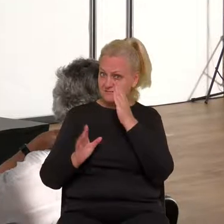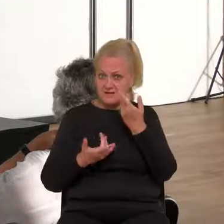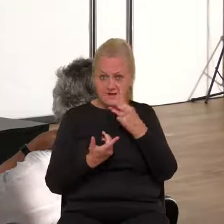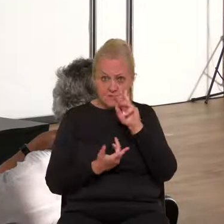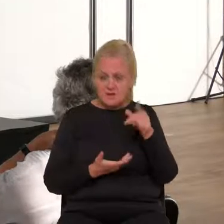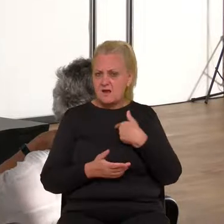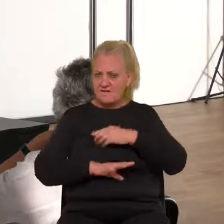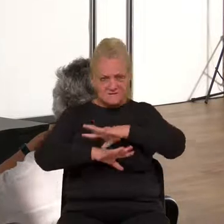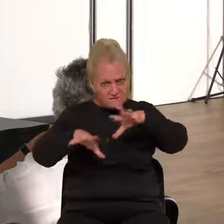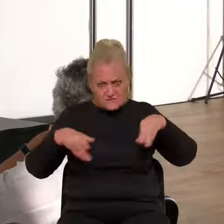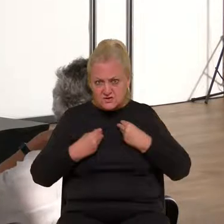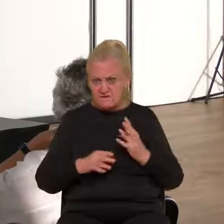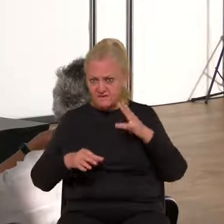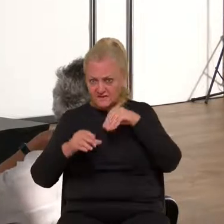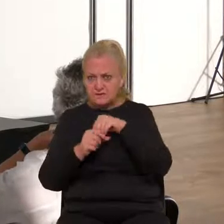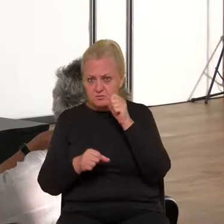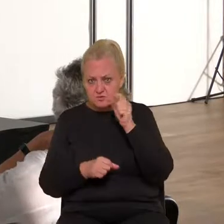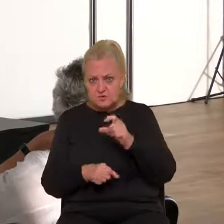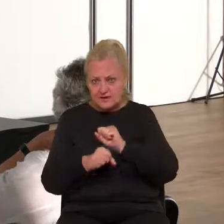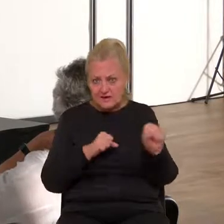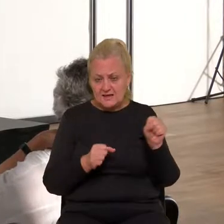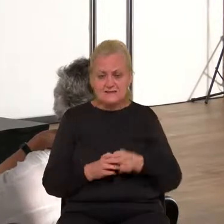do tego wszyscy rękę.